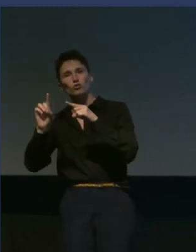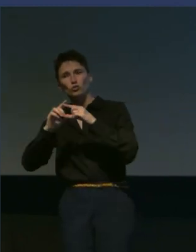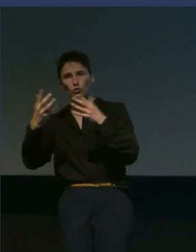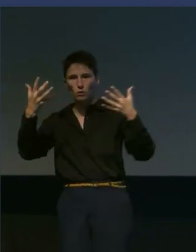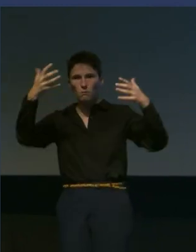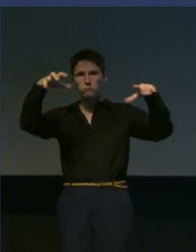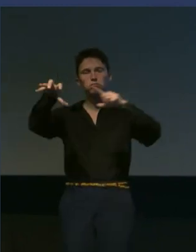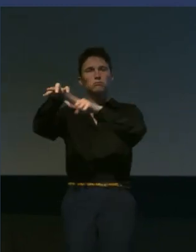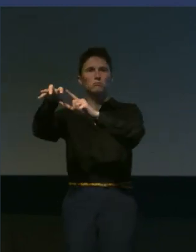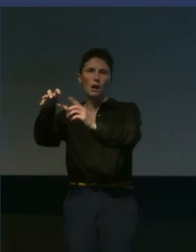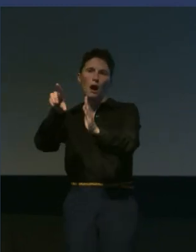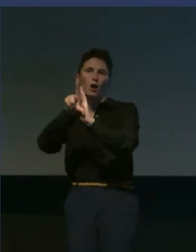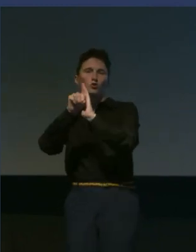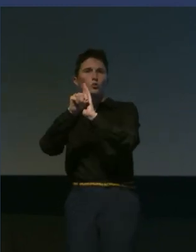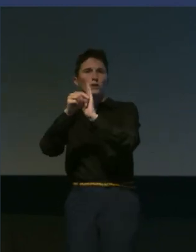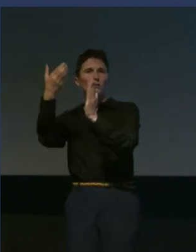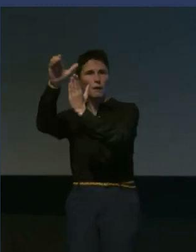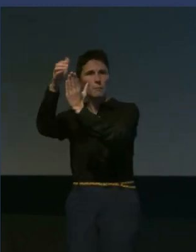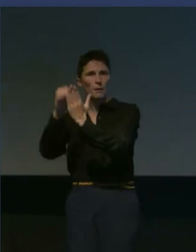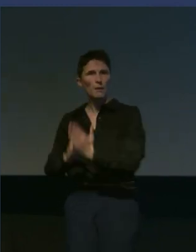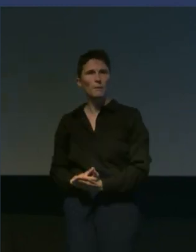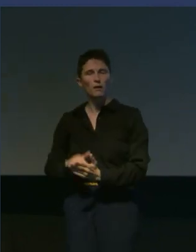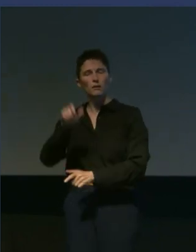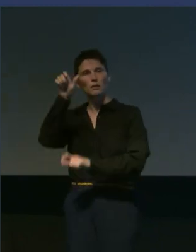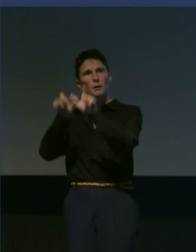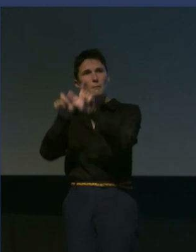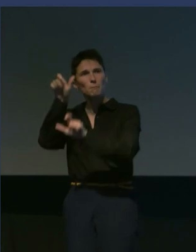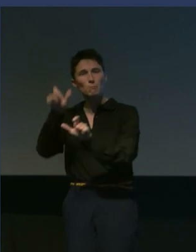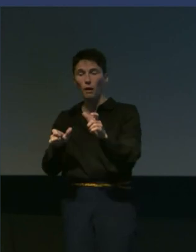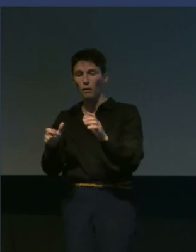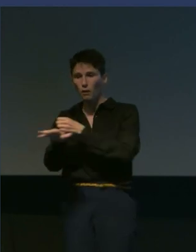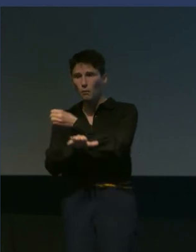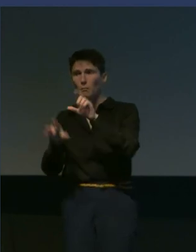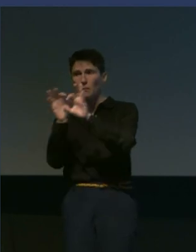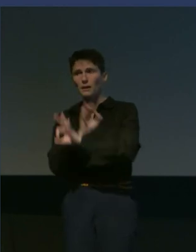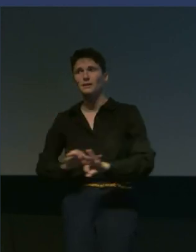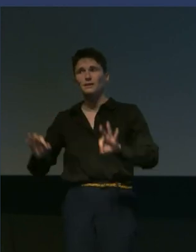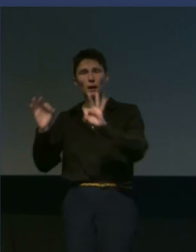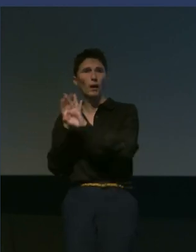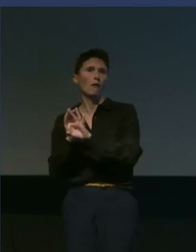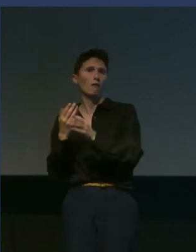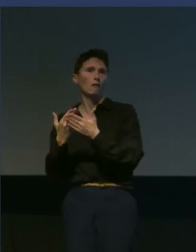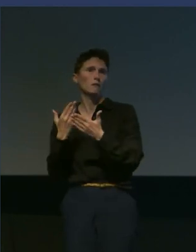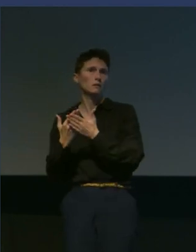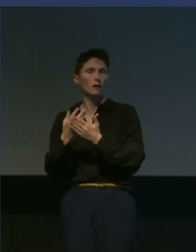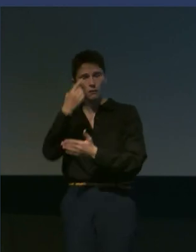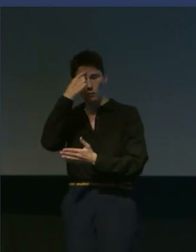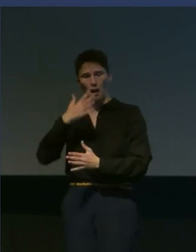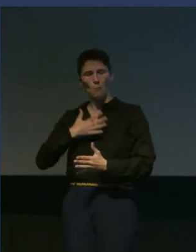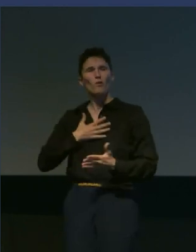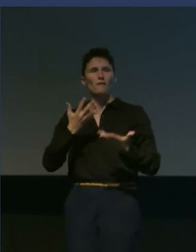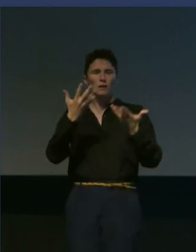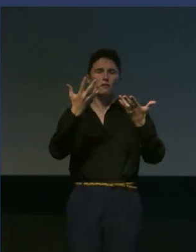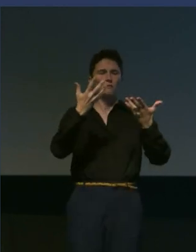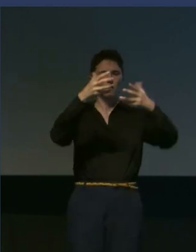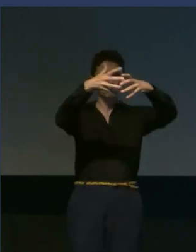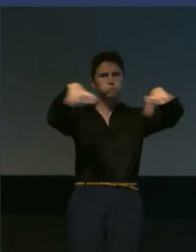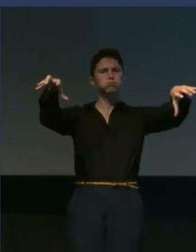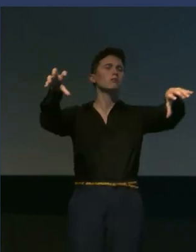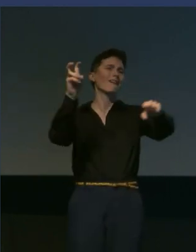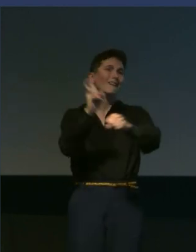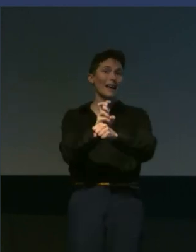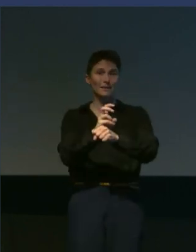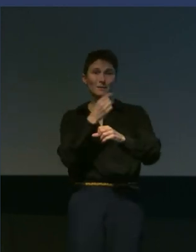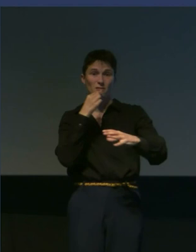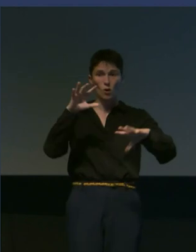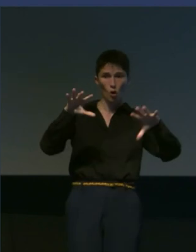trucs de personnes qui n'ont pas de données, etc. Je pense qu'on aura encore cette dualité. Je ne sais pas quelle ampleur elle